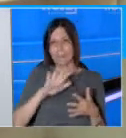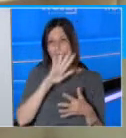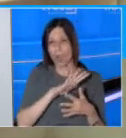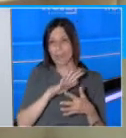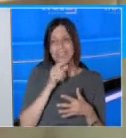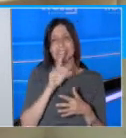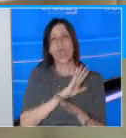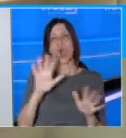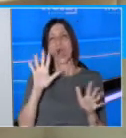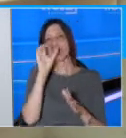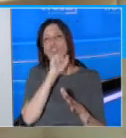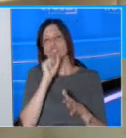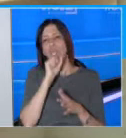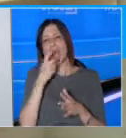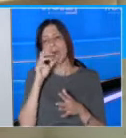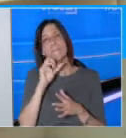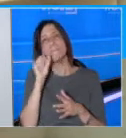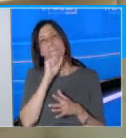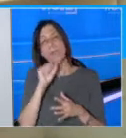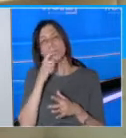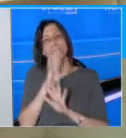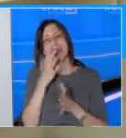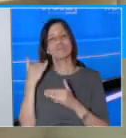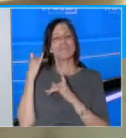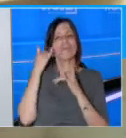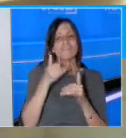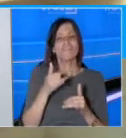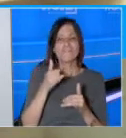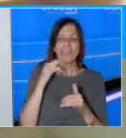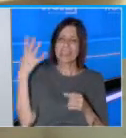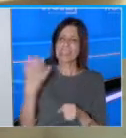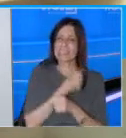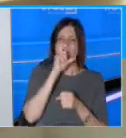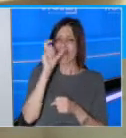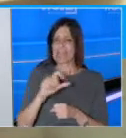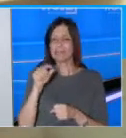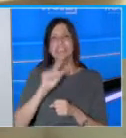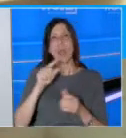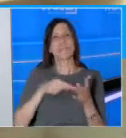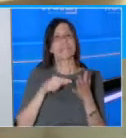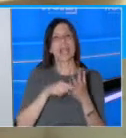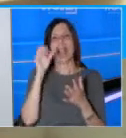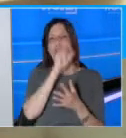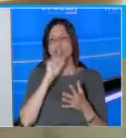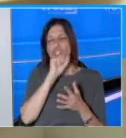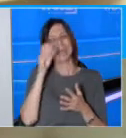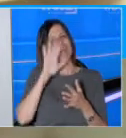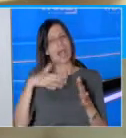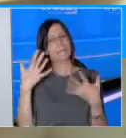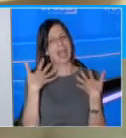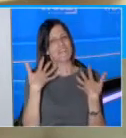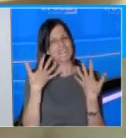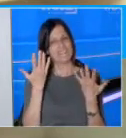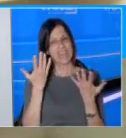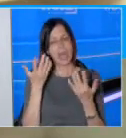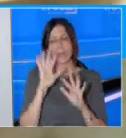זה לא רק שירי פופ. מה שלדעתי הביא את הניצחון לאיטלקים זה לאו דווקא השיר, כמו האווירה, כל מה